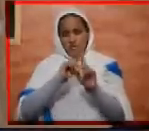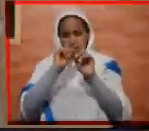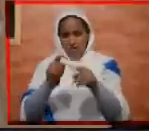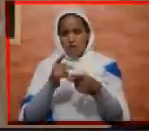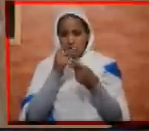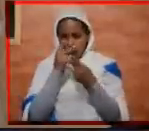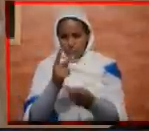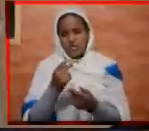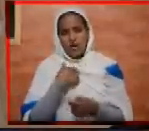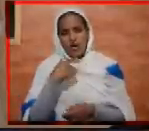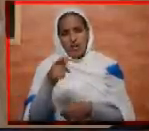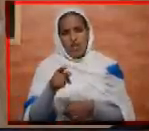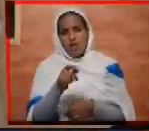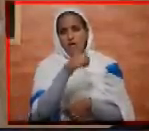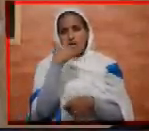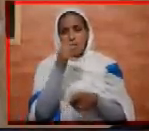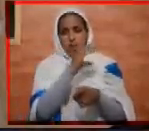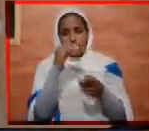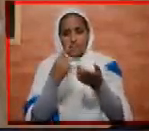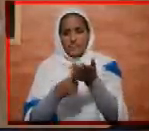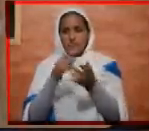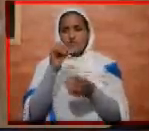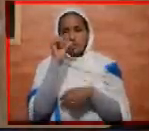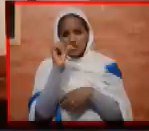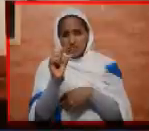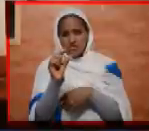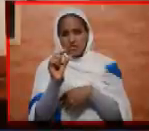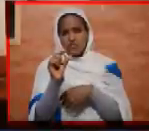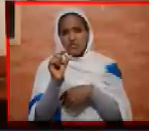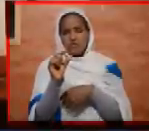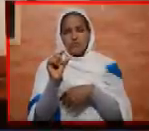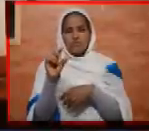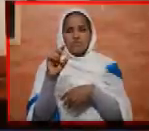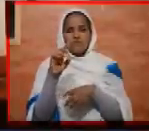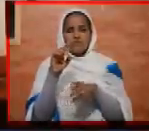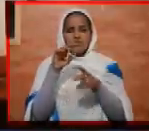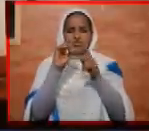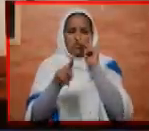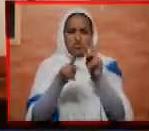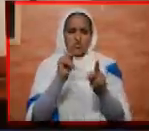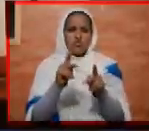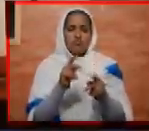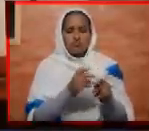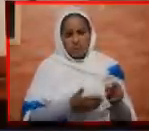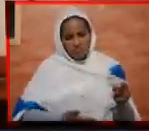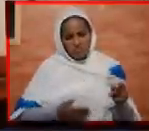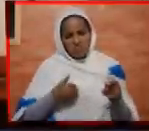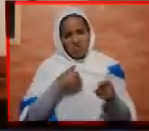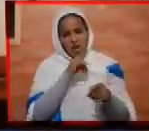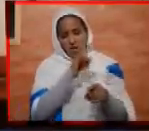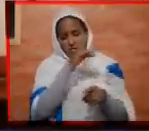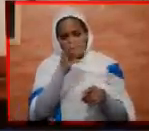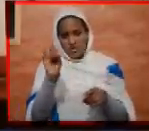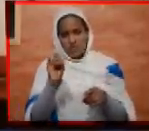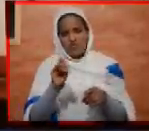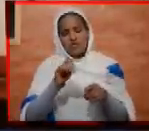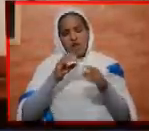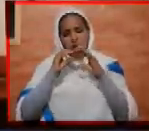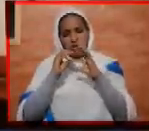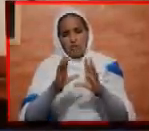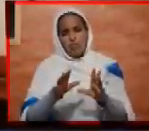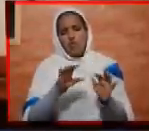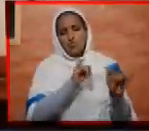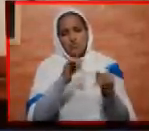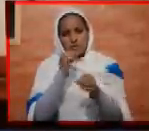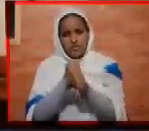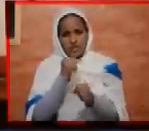በከተማ ጥሩ ውጤት እየታየ ነው። በተለይ በአሁኑ ሰዓት የእኛ ህዝበ ክርስቲያኑ አባቶች